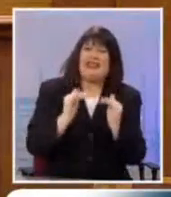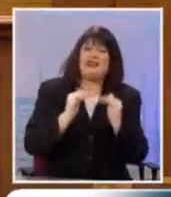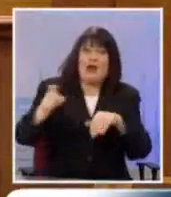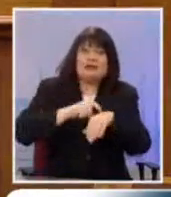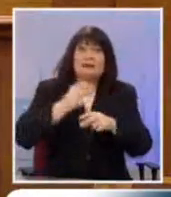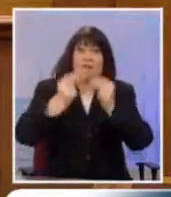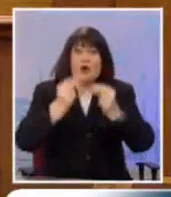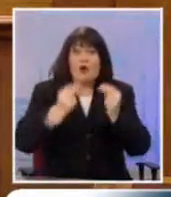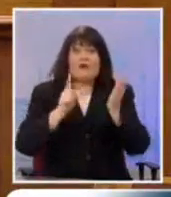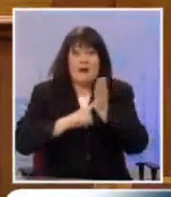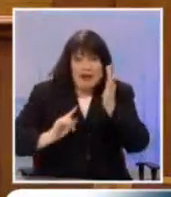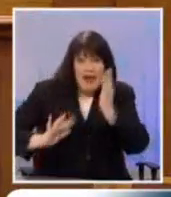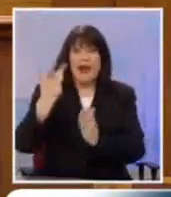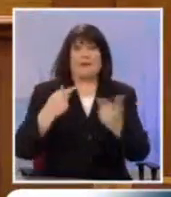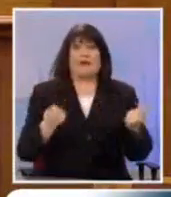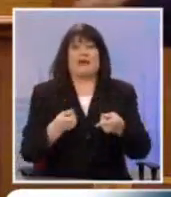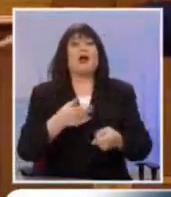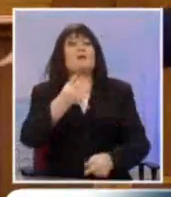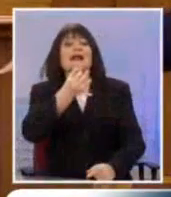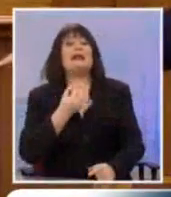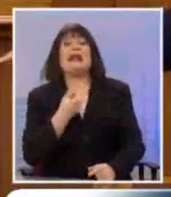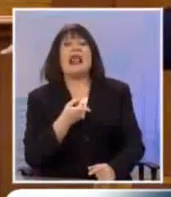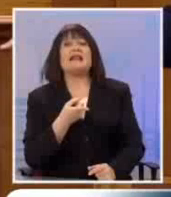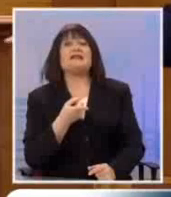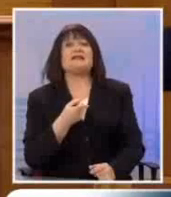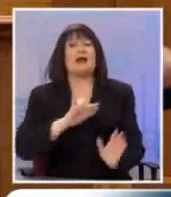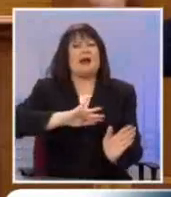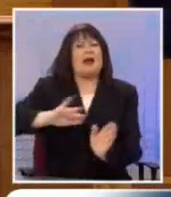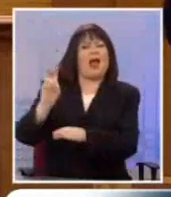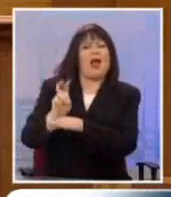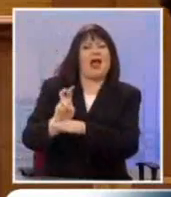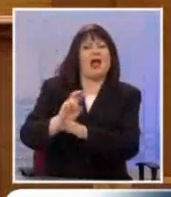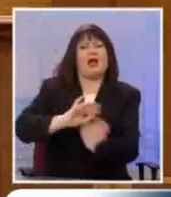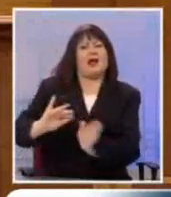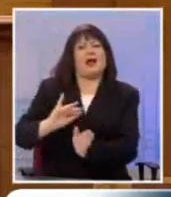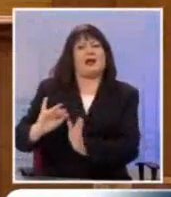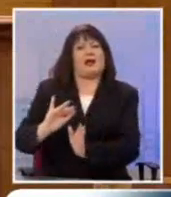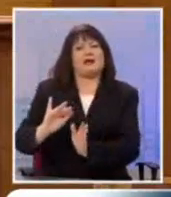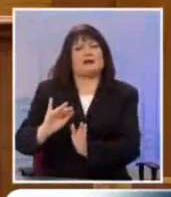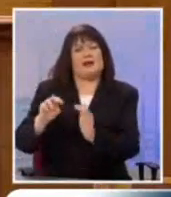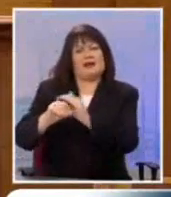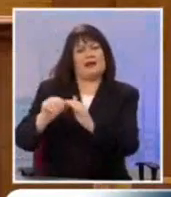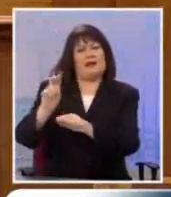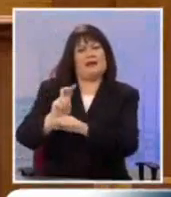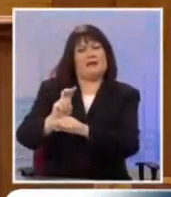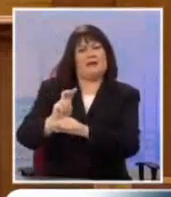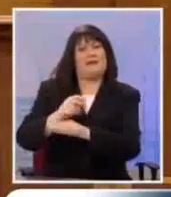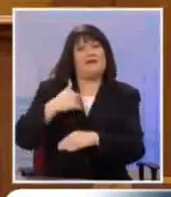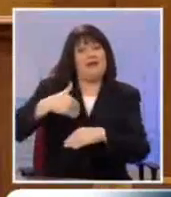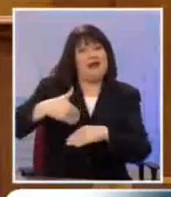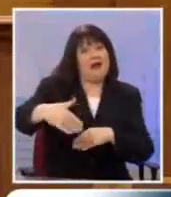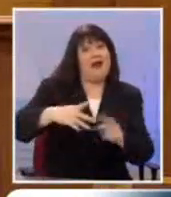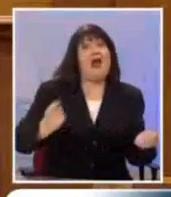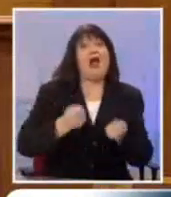τώρα δεν επιτρέπει την ανάπτυξη, λέτε να τα βάλουμε στην πάντα σε μια γραμμή πίστοσης για να τα χρησιμοποιήσουμε